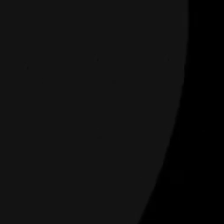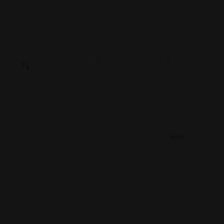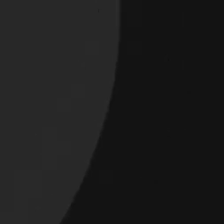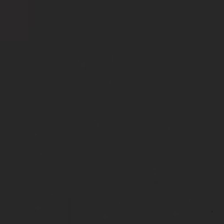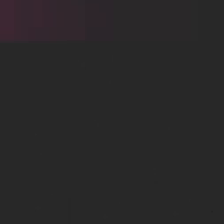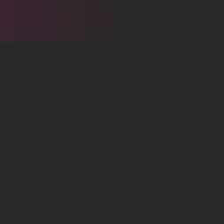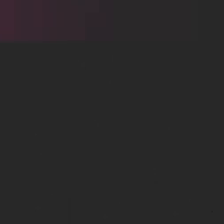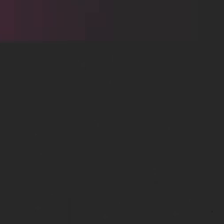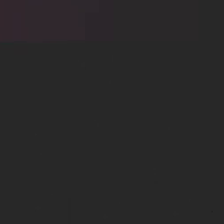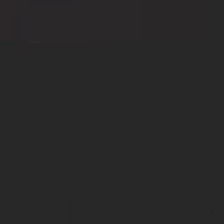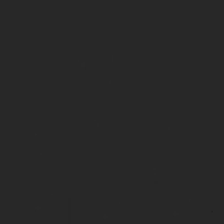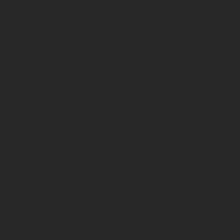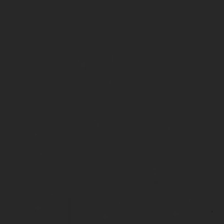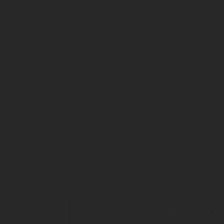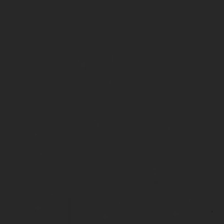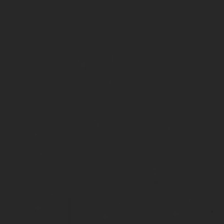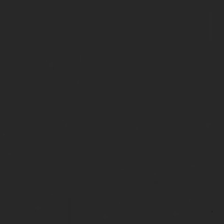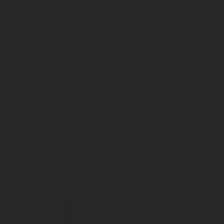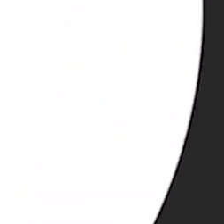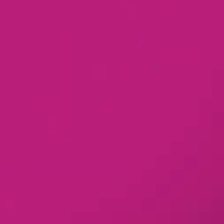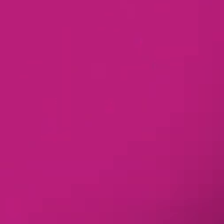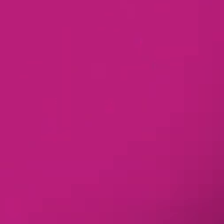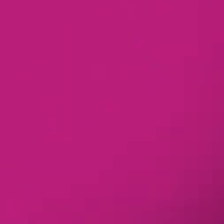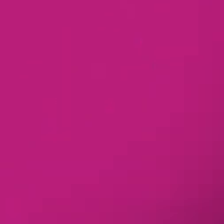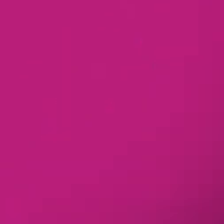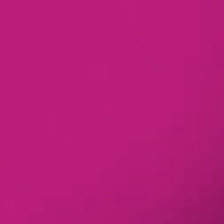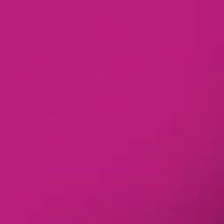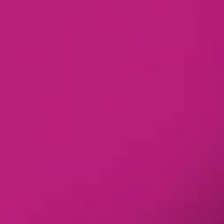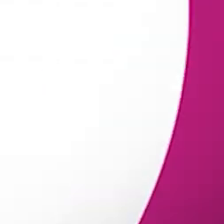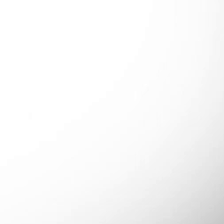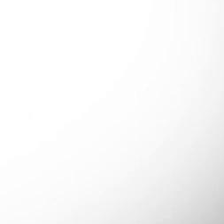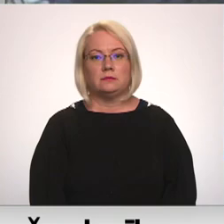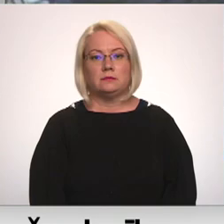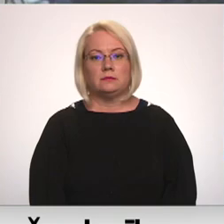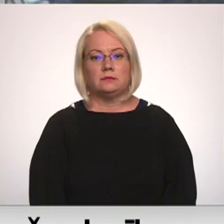Re, visi ēters ir te!